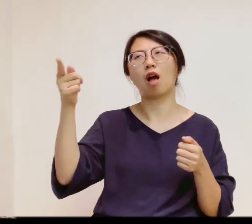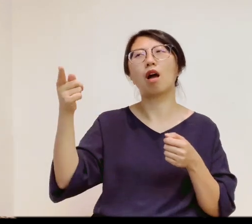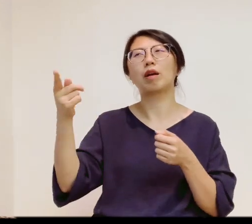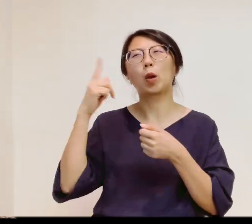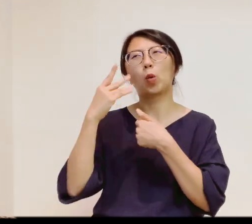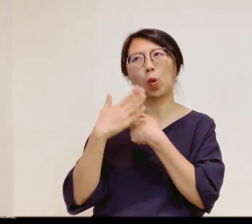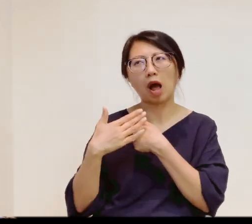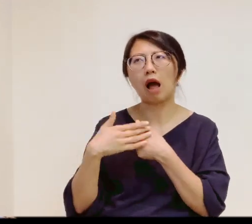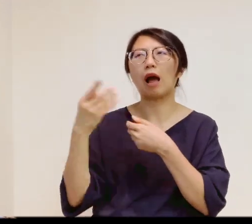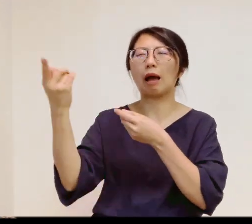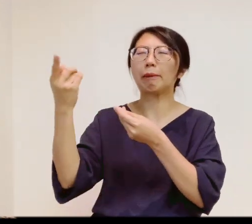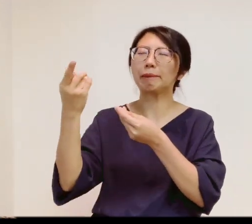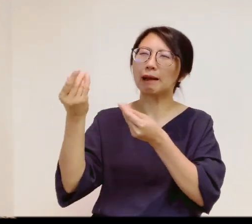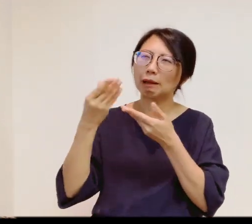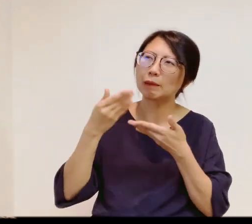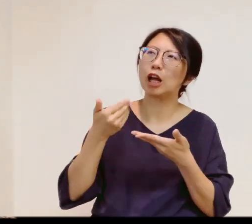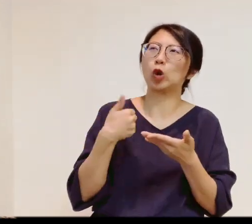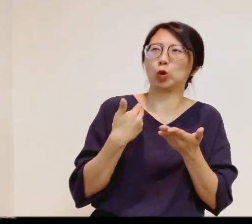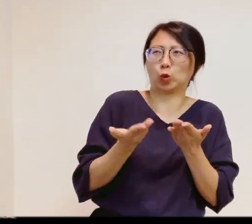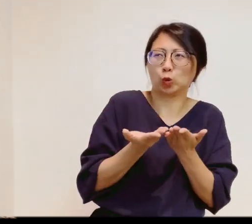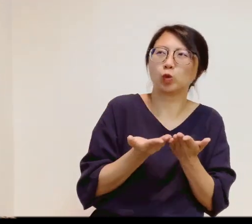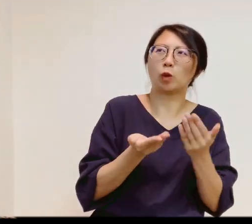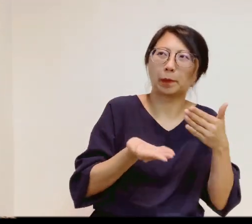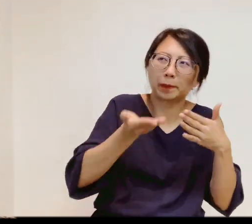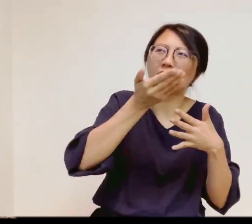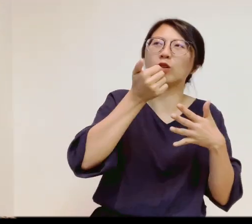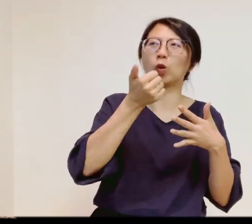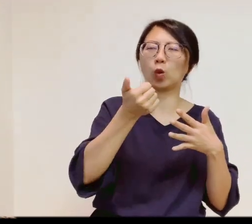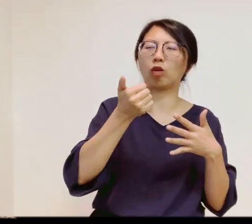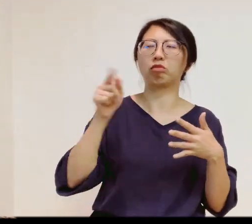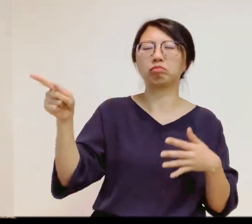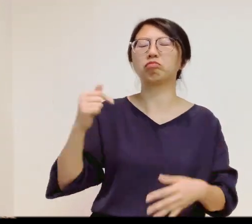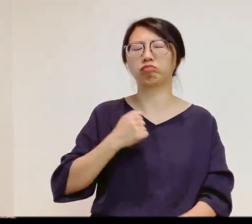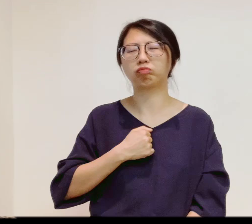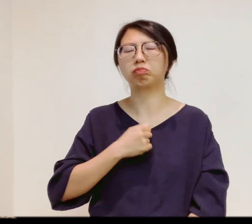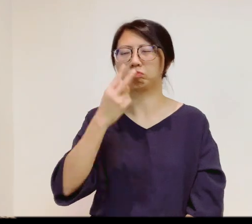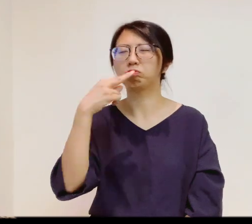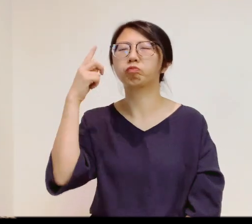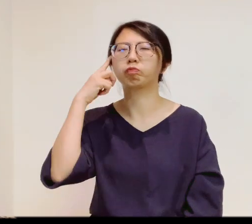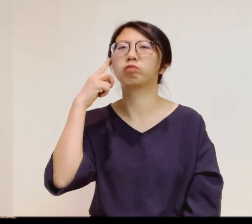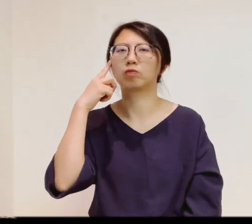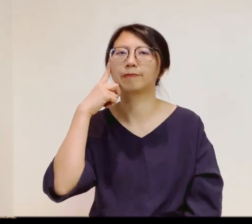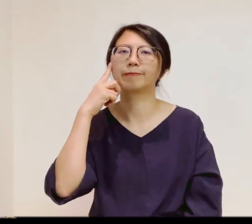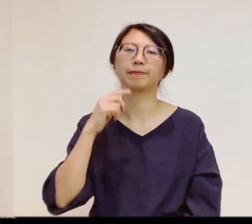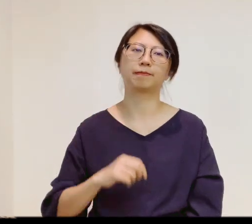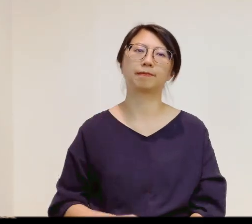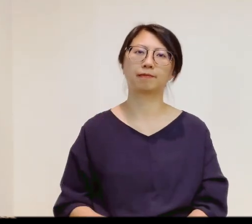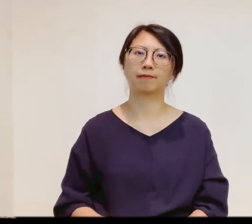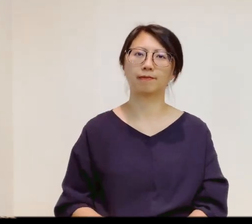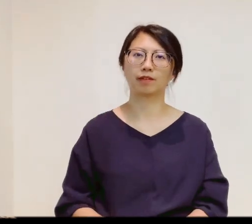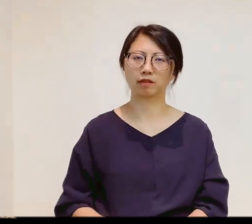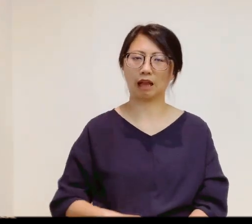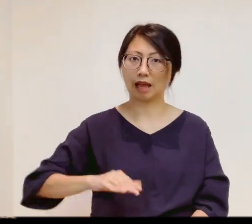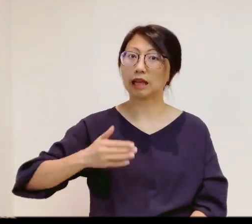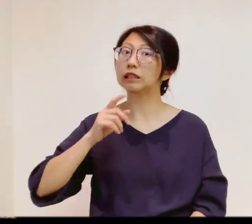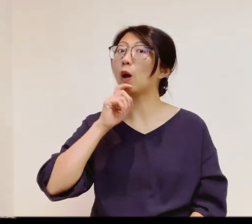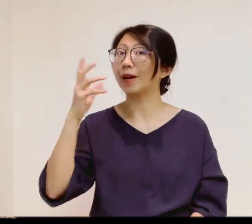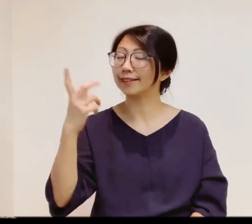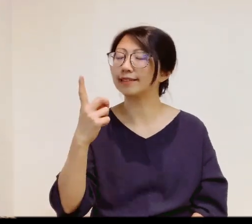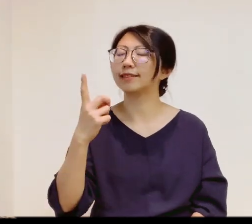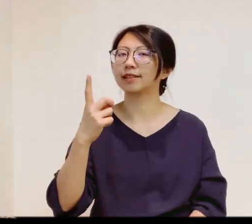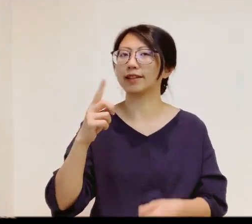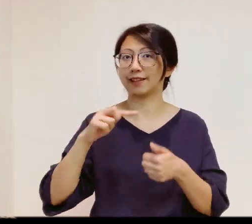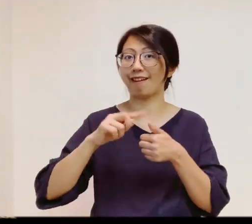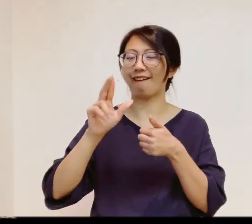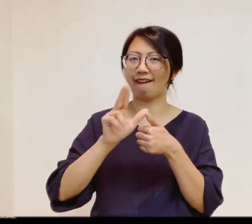為你好嘅。咁但係咧，做呢個事件咧，即係將佢咧換咗呢個身份咧，結果其實都唔